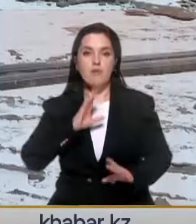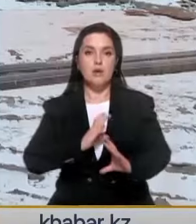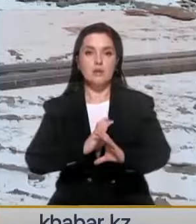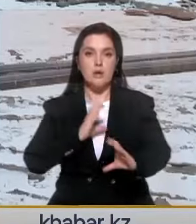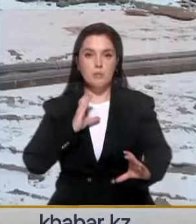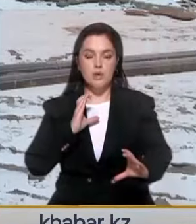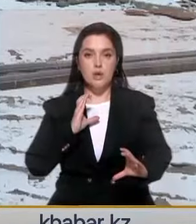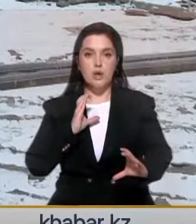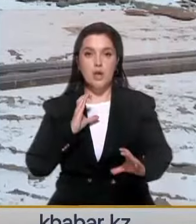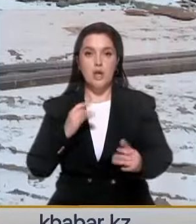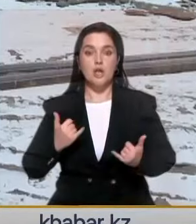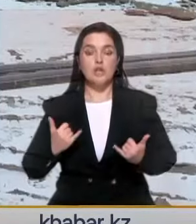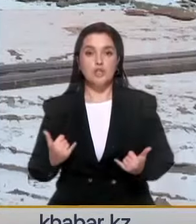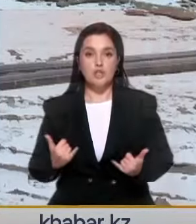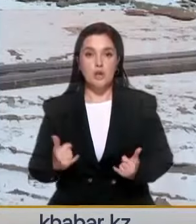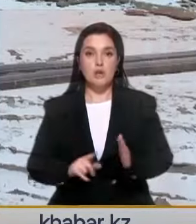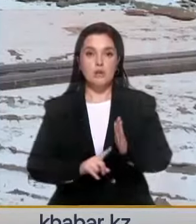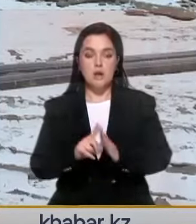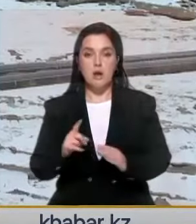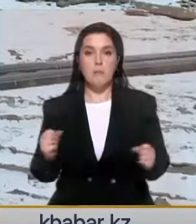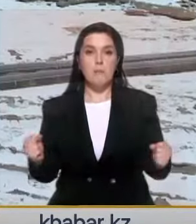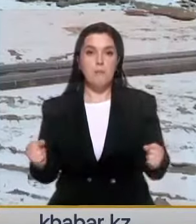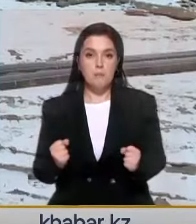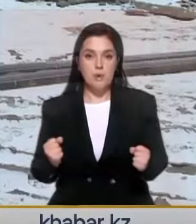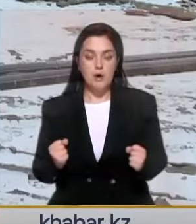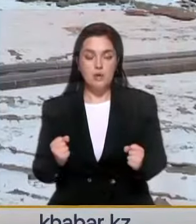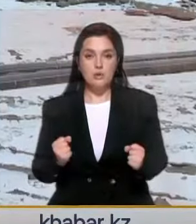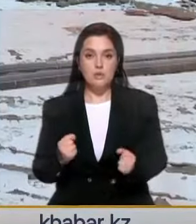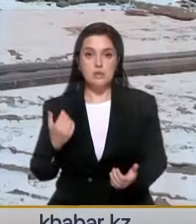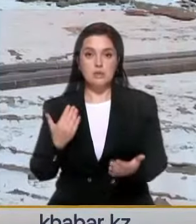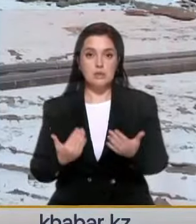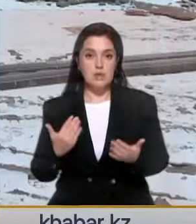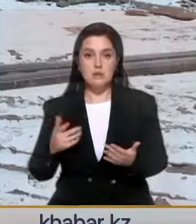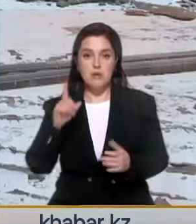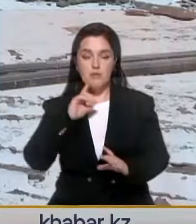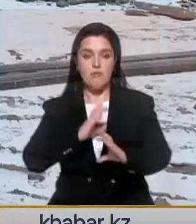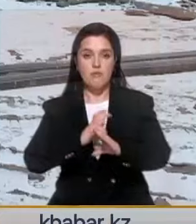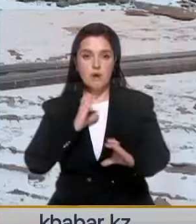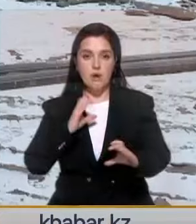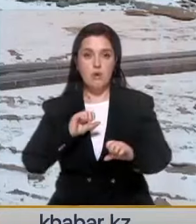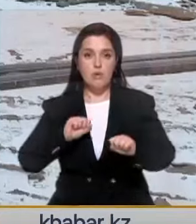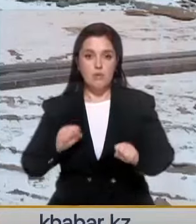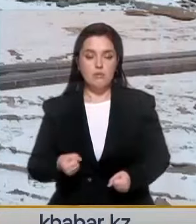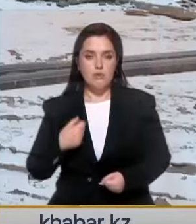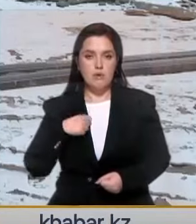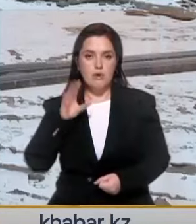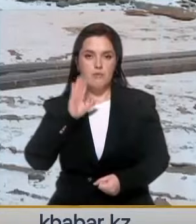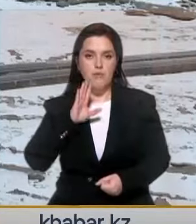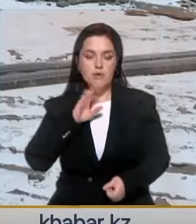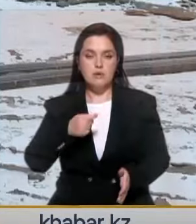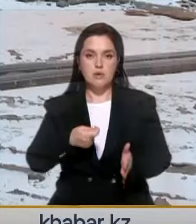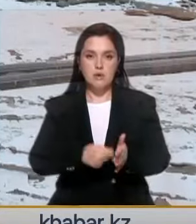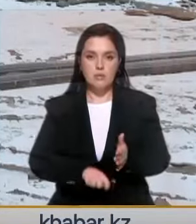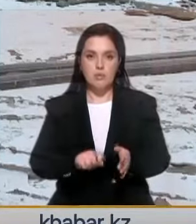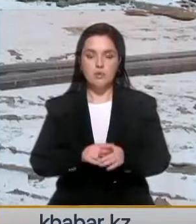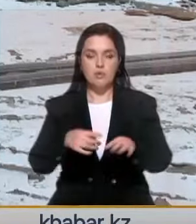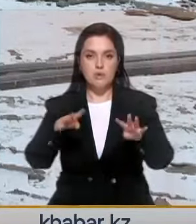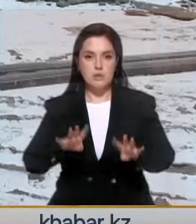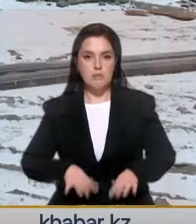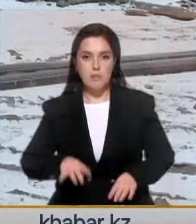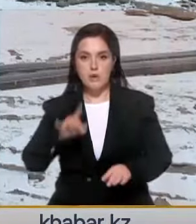нам проложили но сейчас начались морозы и Если эту времянку прихватит и замёрзнет мы останемся без воды и без тепла